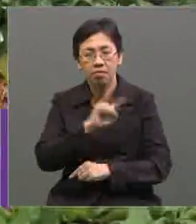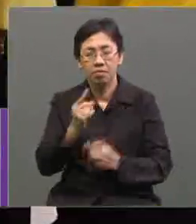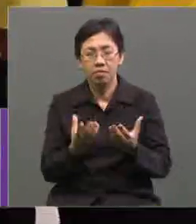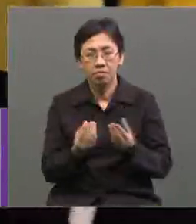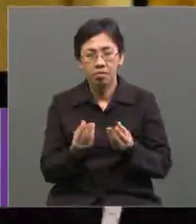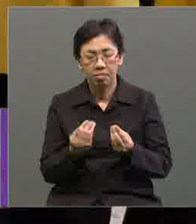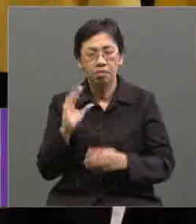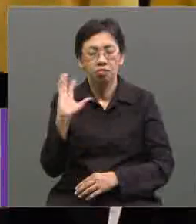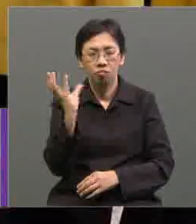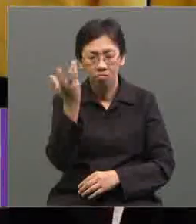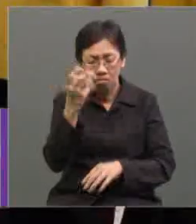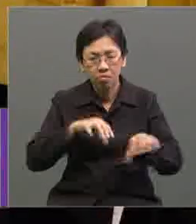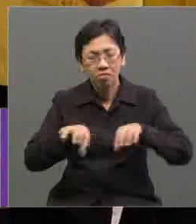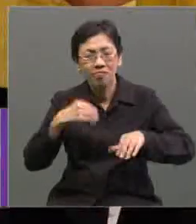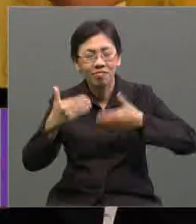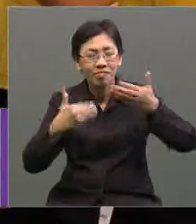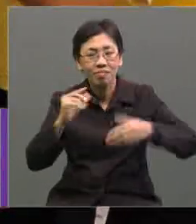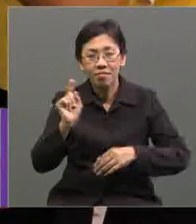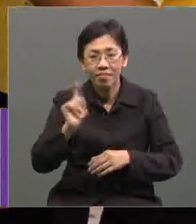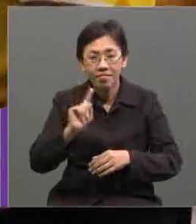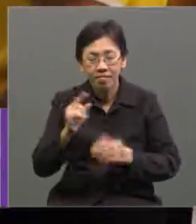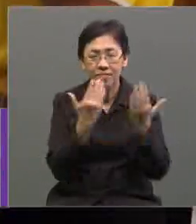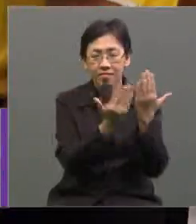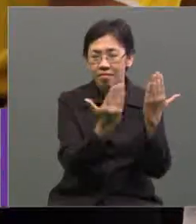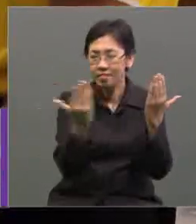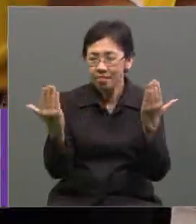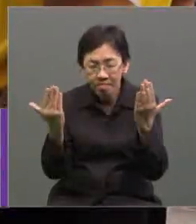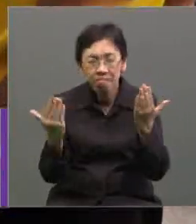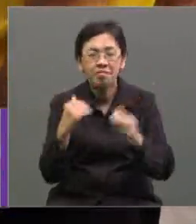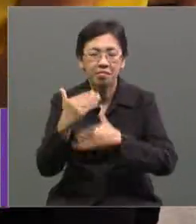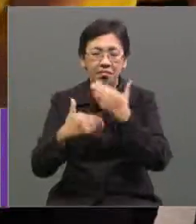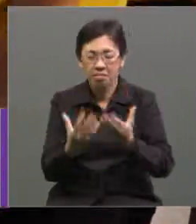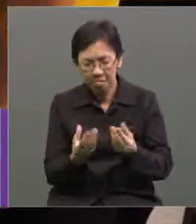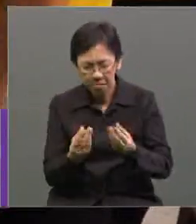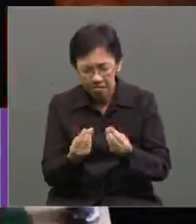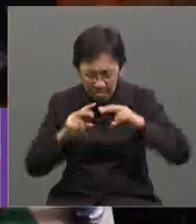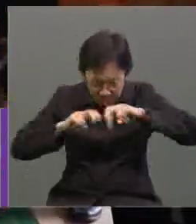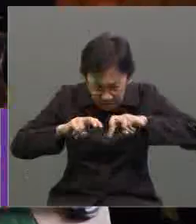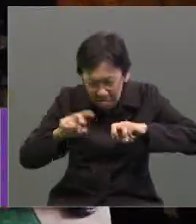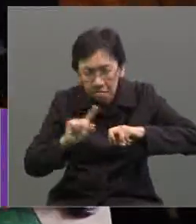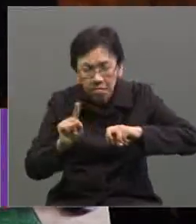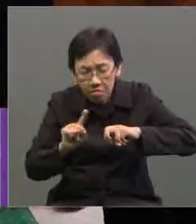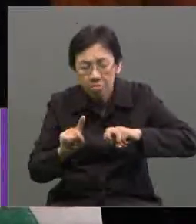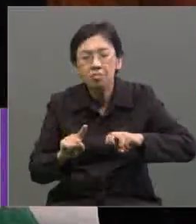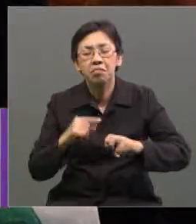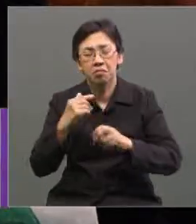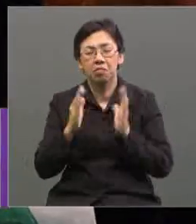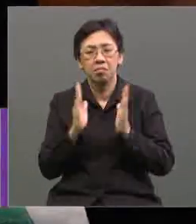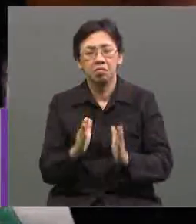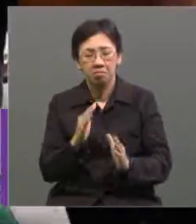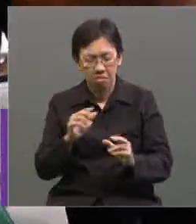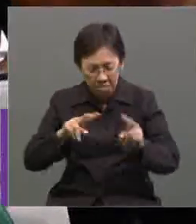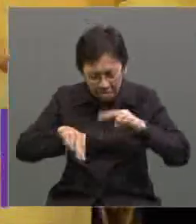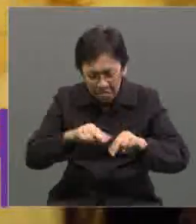ในงานนี้นะคะก็มีการจัดนิทรรศการแสดงพระอัจฉริยภาพด้านการพัฒนาดินมีการเสวนาของหมอดินอาสา